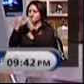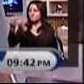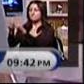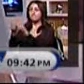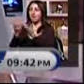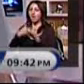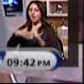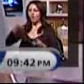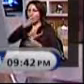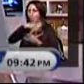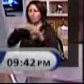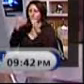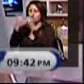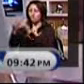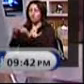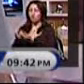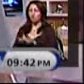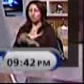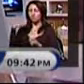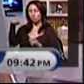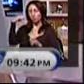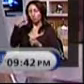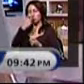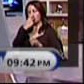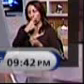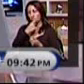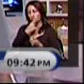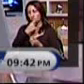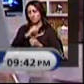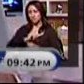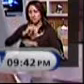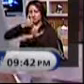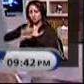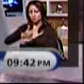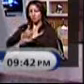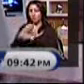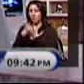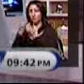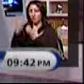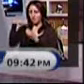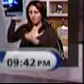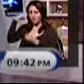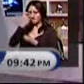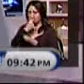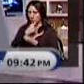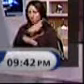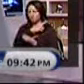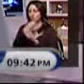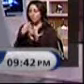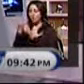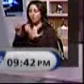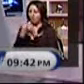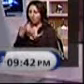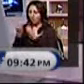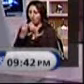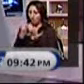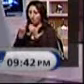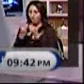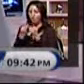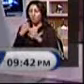اليمين، محمد مرسي تاني يوم وصوله للحكم قعدنا نتكلم قبل ما نقابله، كان من اول